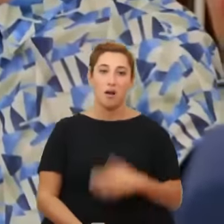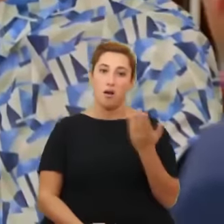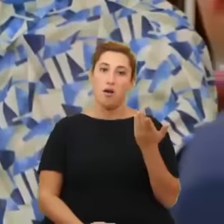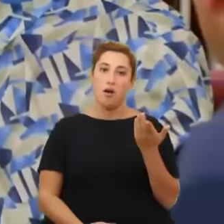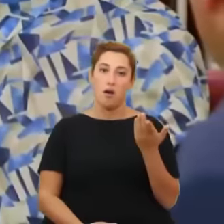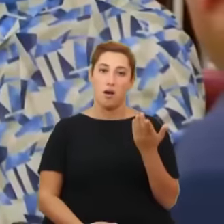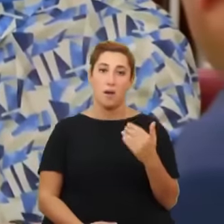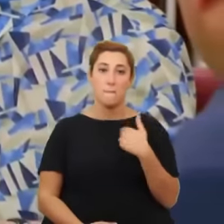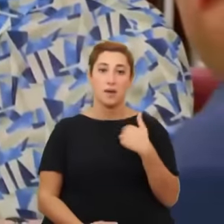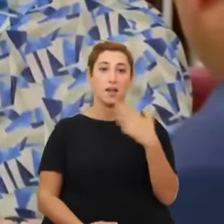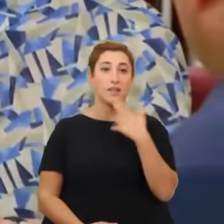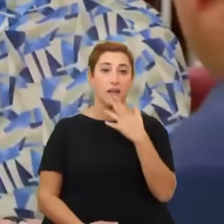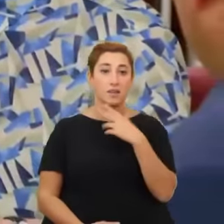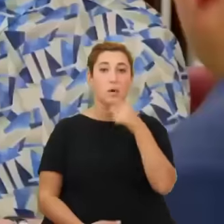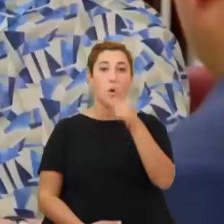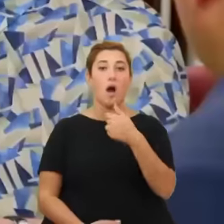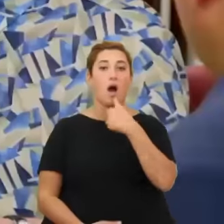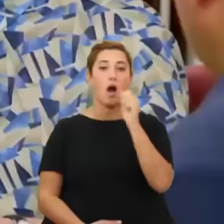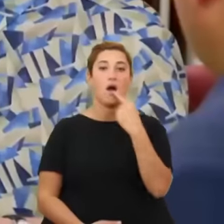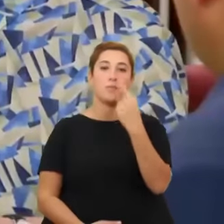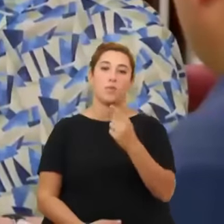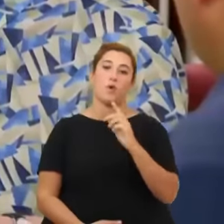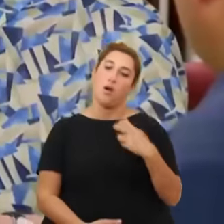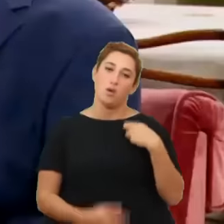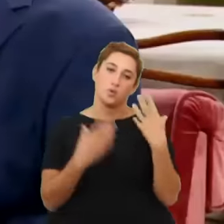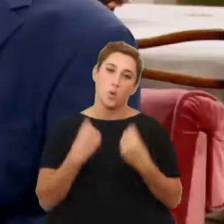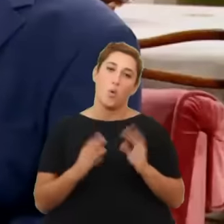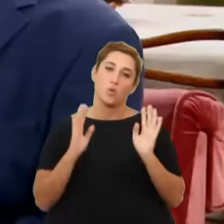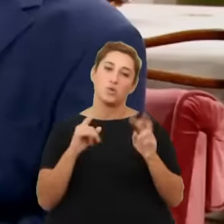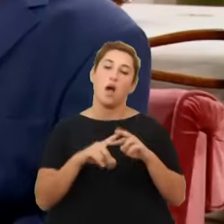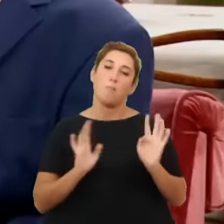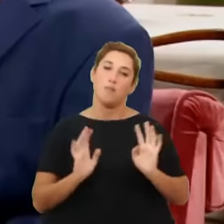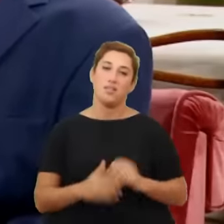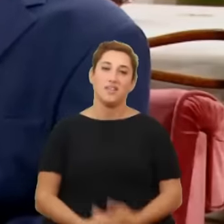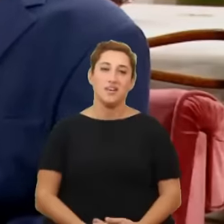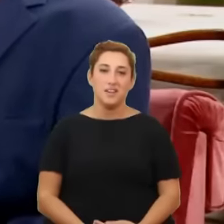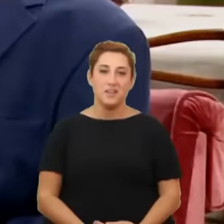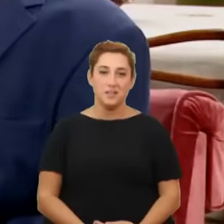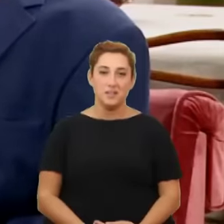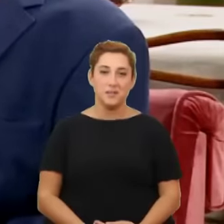Aa! Bana teyze. Onu abi diyor. Aşk olsun Ahmet yani.